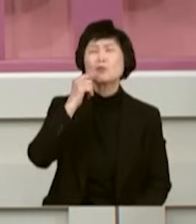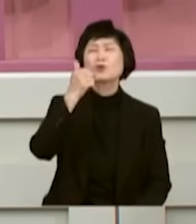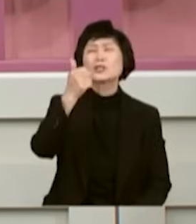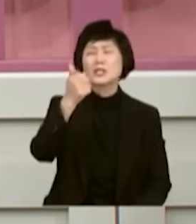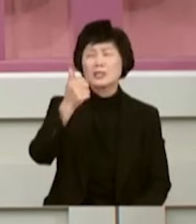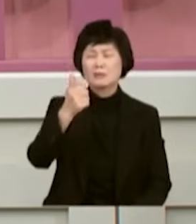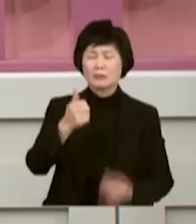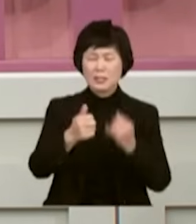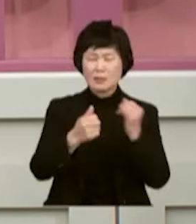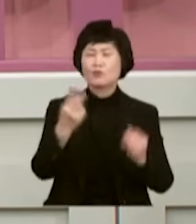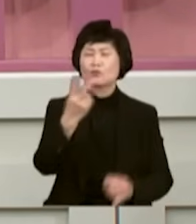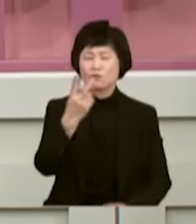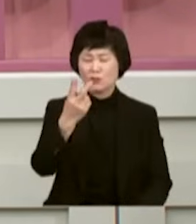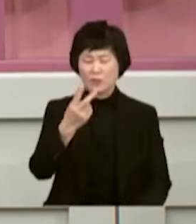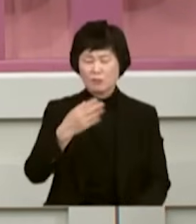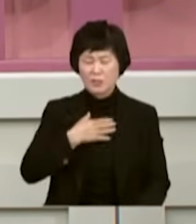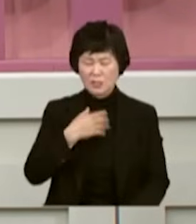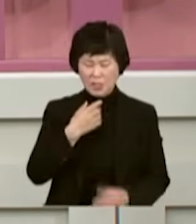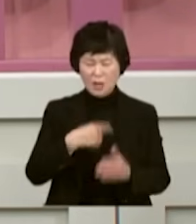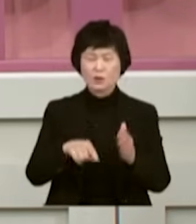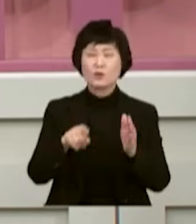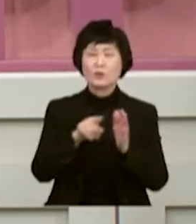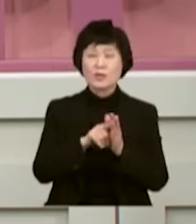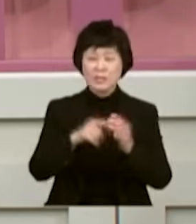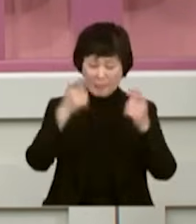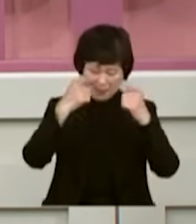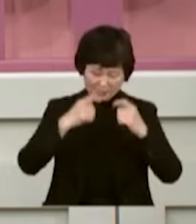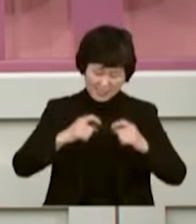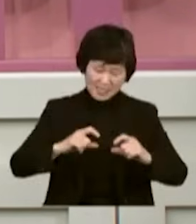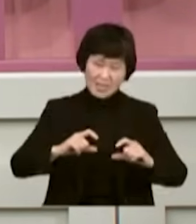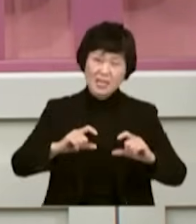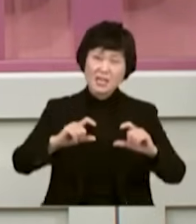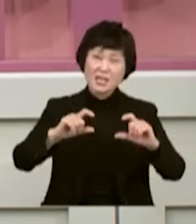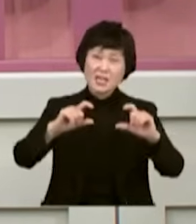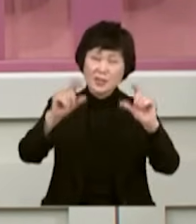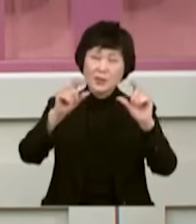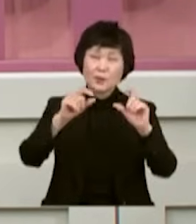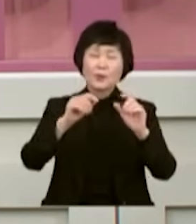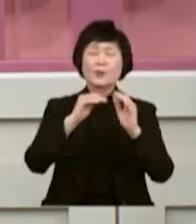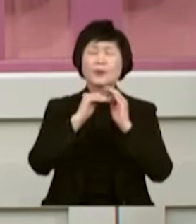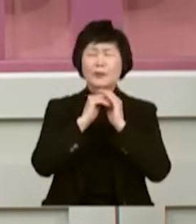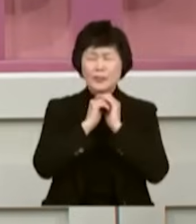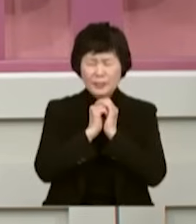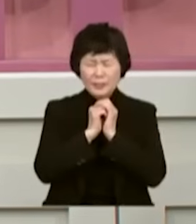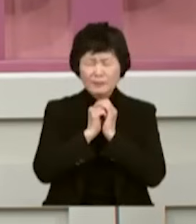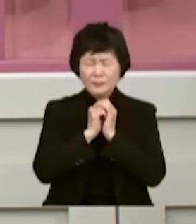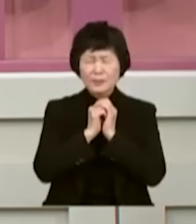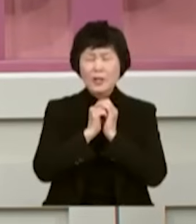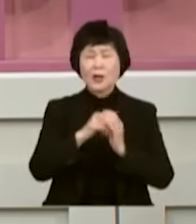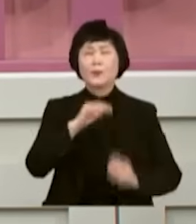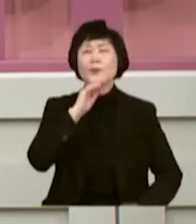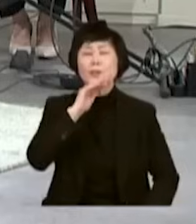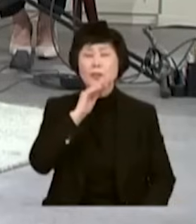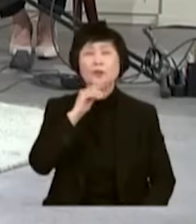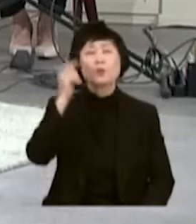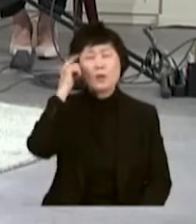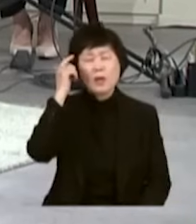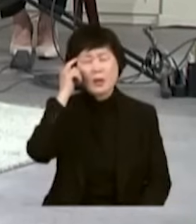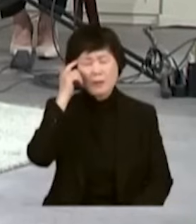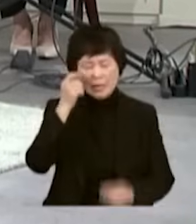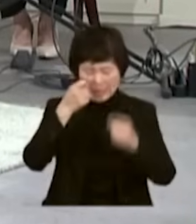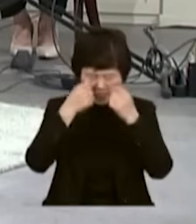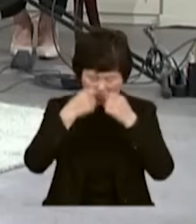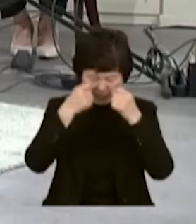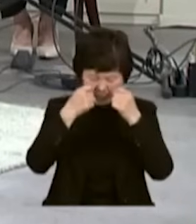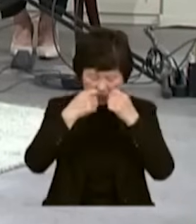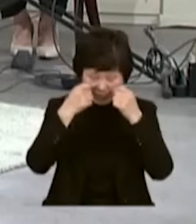사모님이 내가 뭔데 나 같은 사람을 위해서 그렇게 밤새도록 그 집 앞에서 기도했냐고. 예. 내가 뭐 엉엉 울기